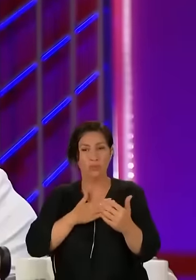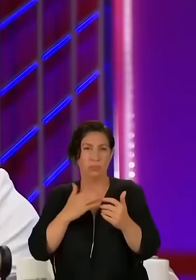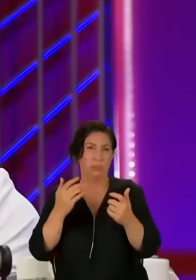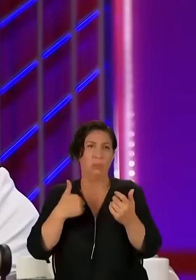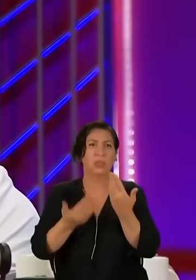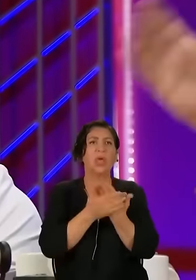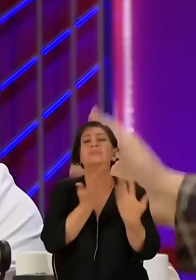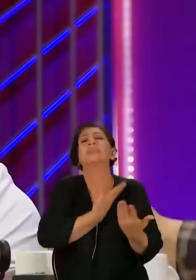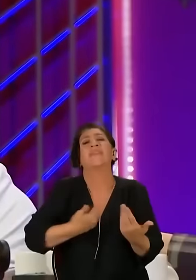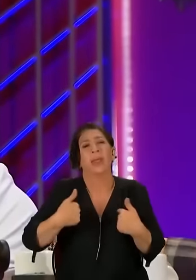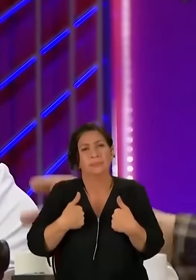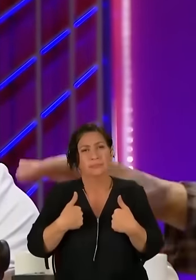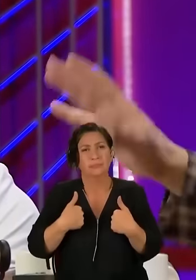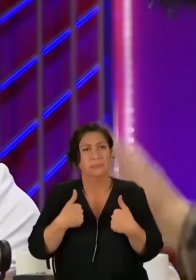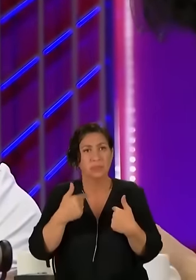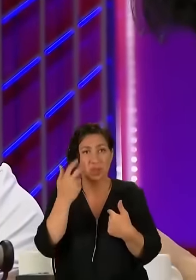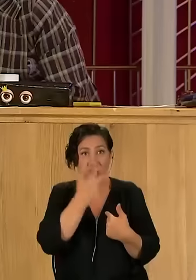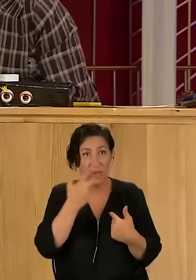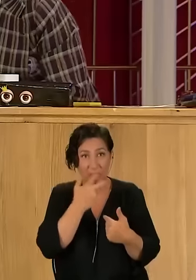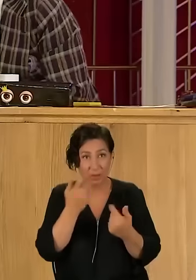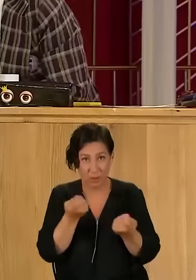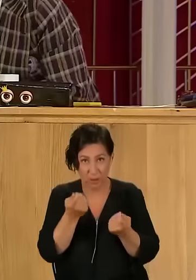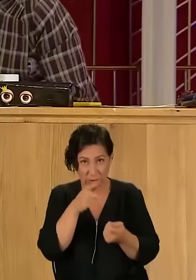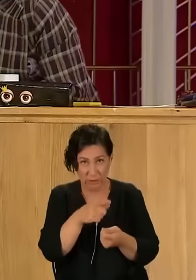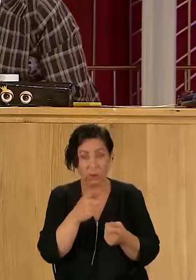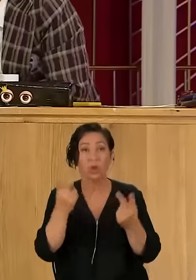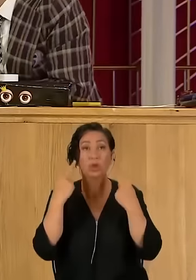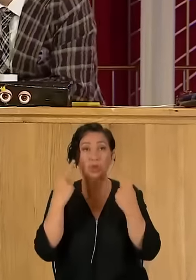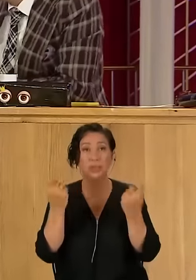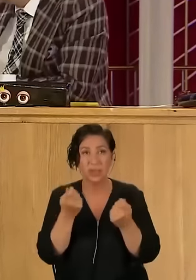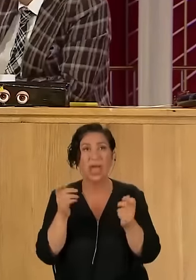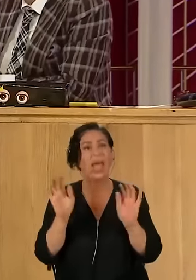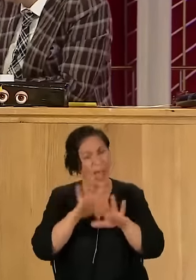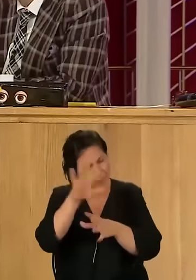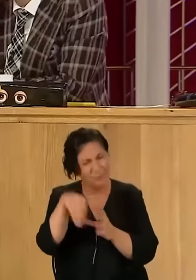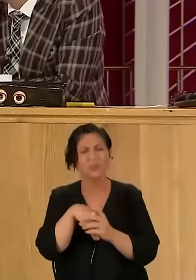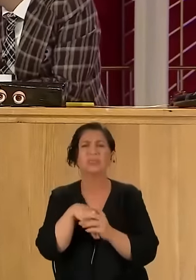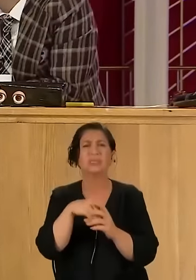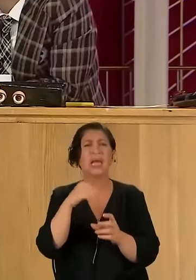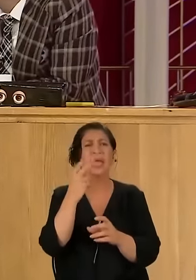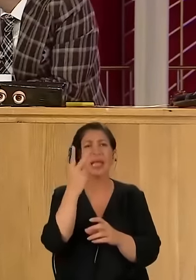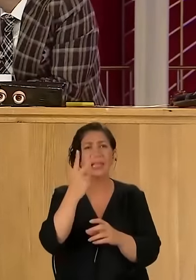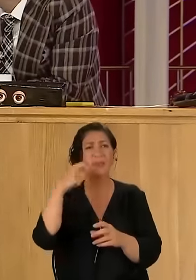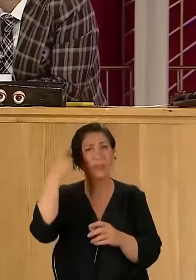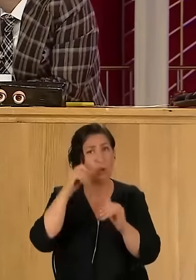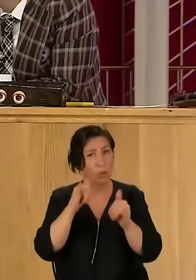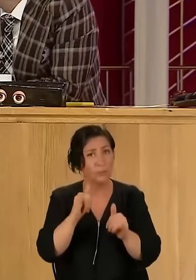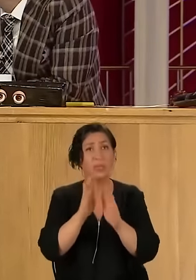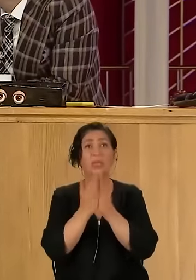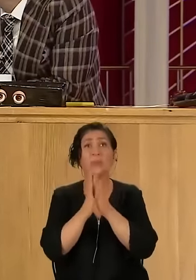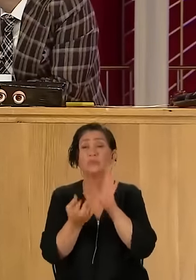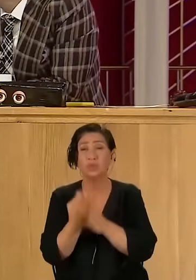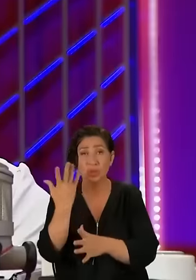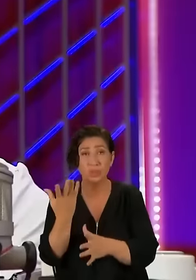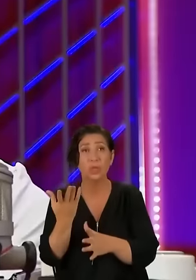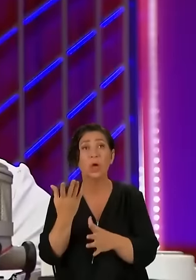çıktım. Yardımsever fenomen. Bu işi yapıyorum derken şarkı söylemek işi, gösteri hepsi işi. İçinde, evet, hepsi içinde. Evet. 2 tane filmde oynadım, kitabım